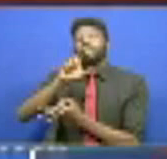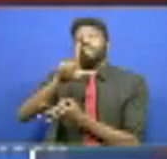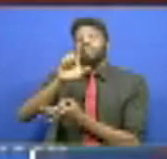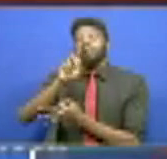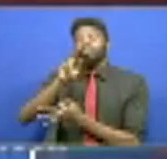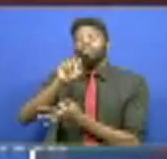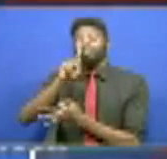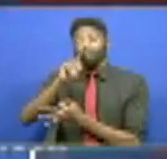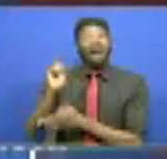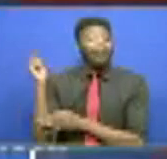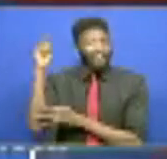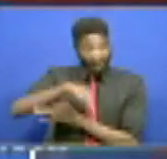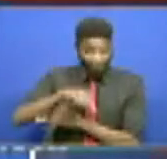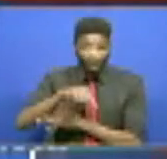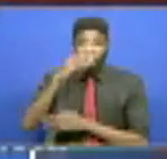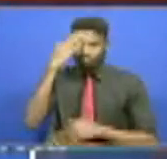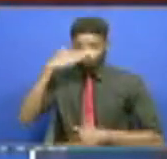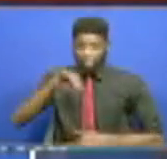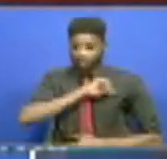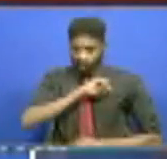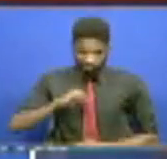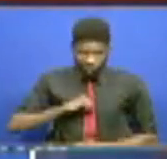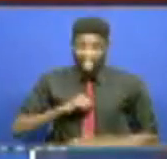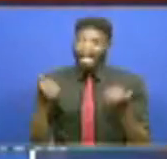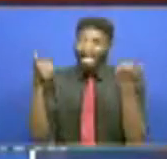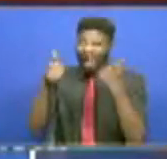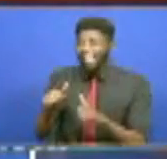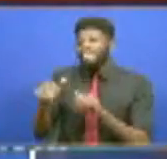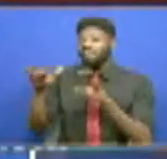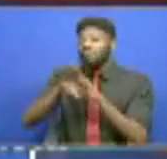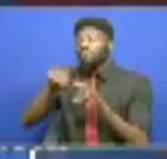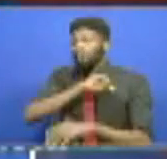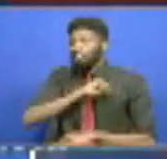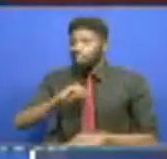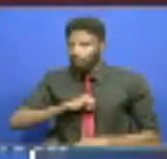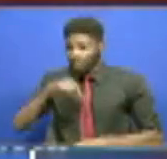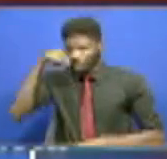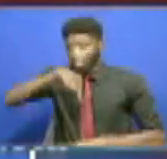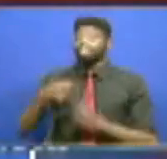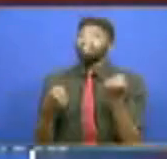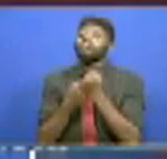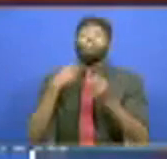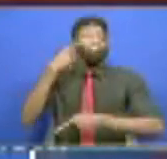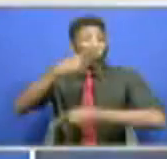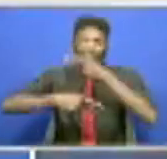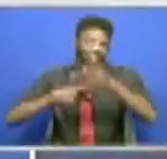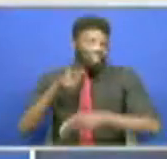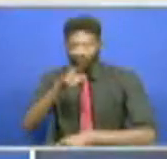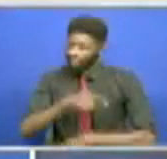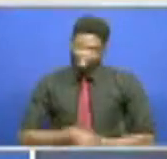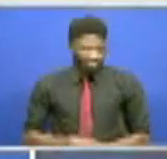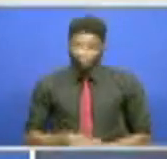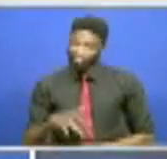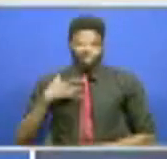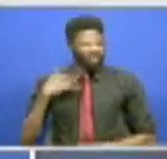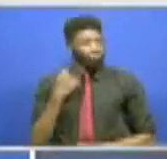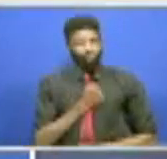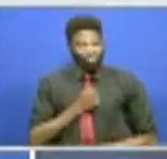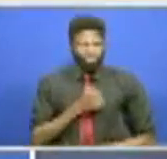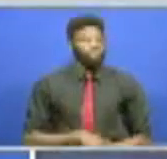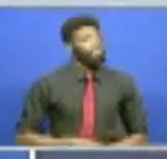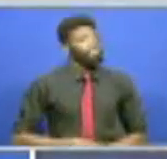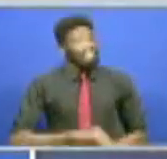house, and for any colleague in this house to support that process, Mr. Speaker, it will be a pity. Kukamatwa kwa maseneta